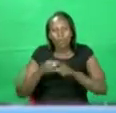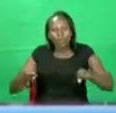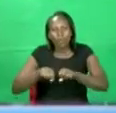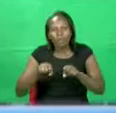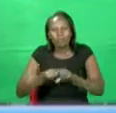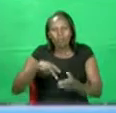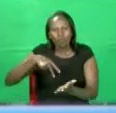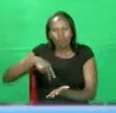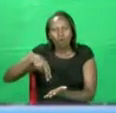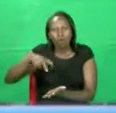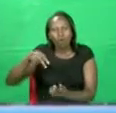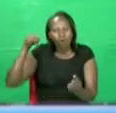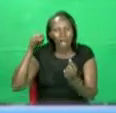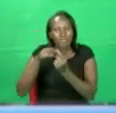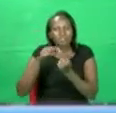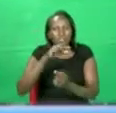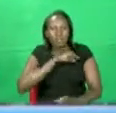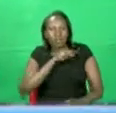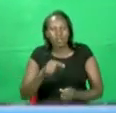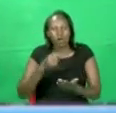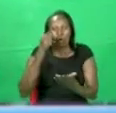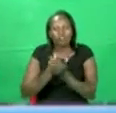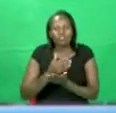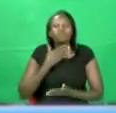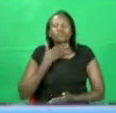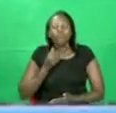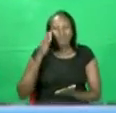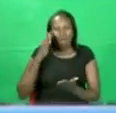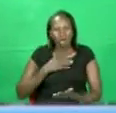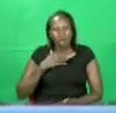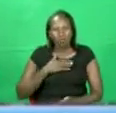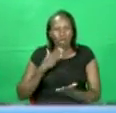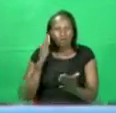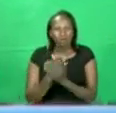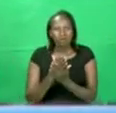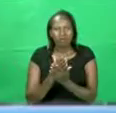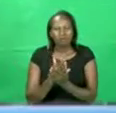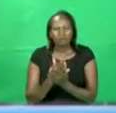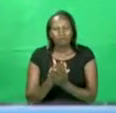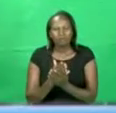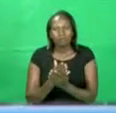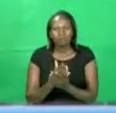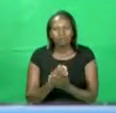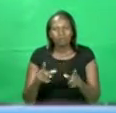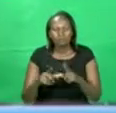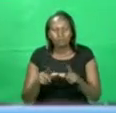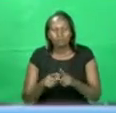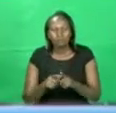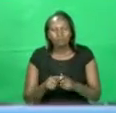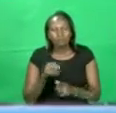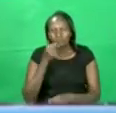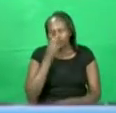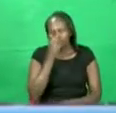miguu baka hapa, ili tukuje tupate haki yetu, kwa sababu tunataka haki yetu tupewa title deed setu. Juhudi